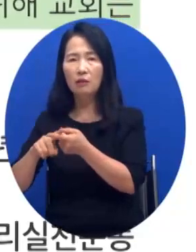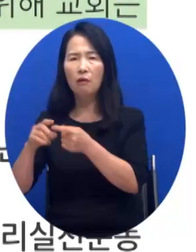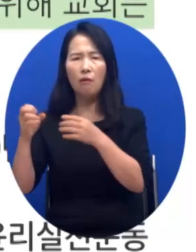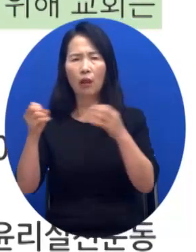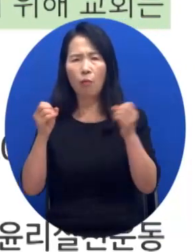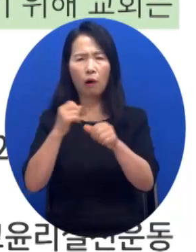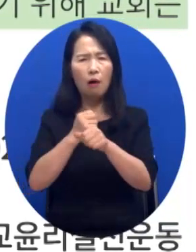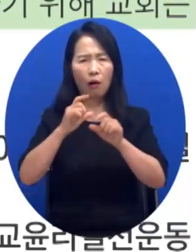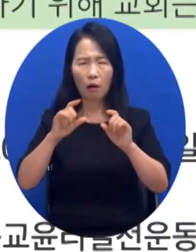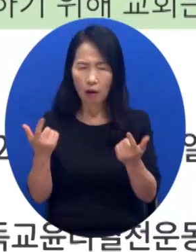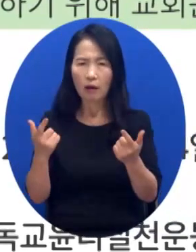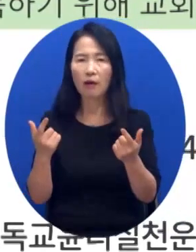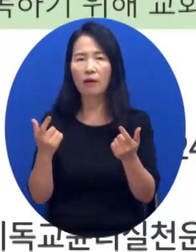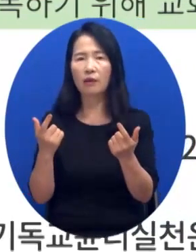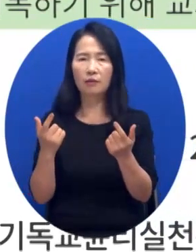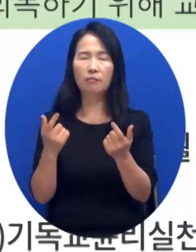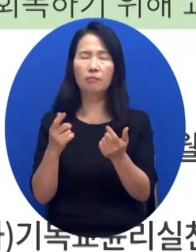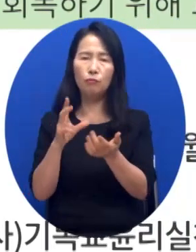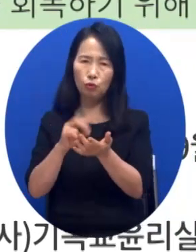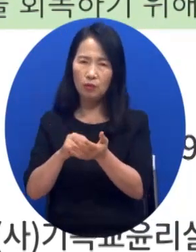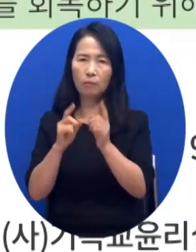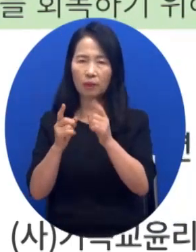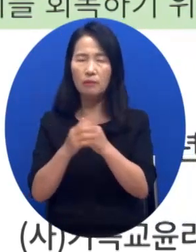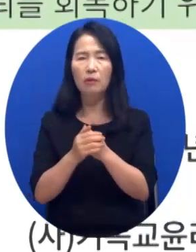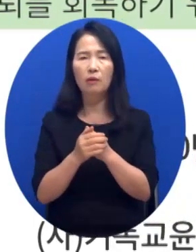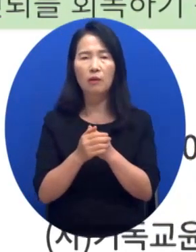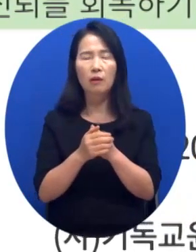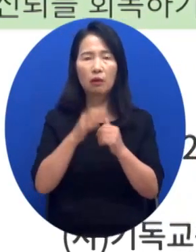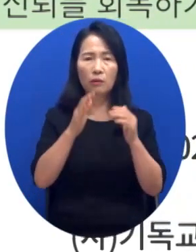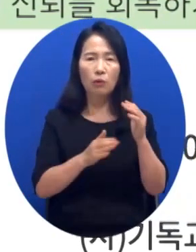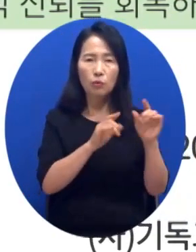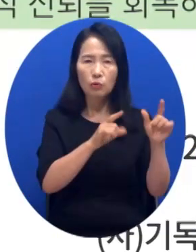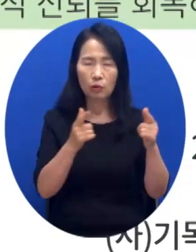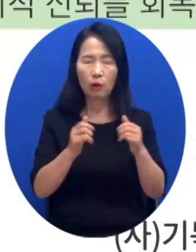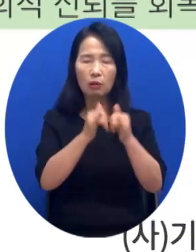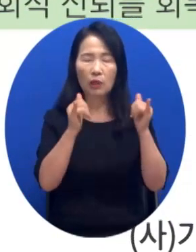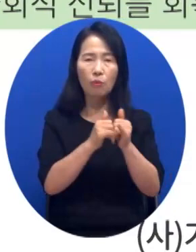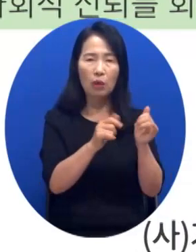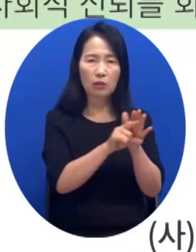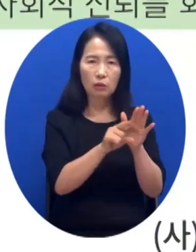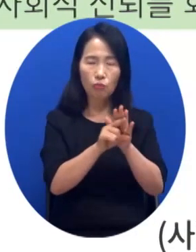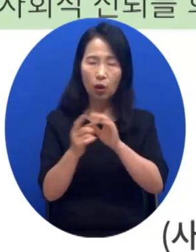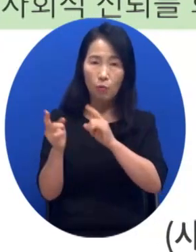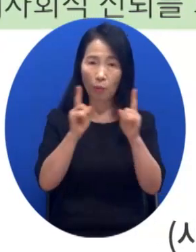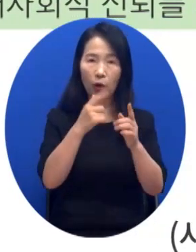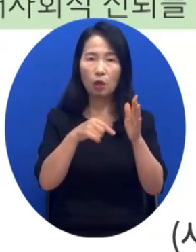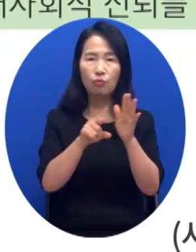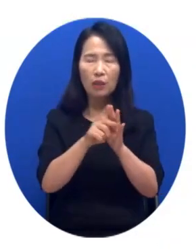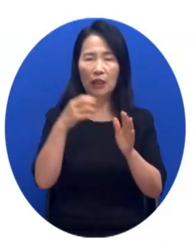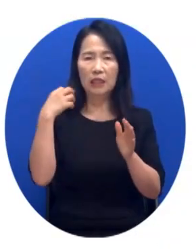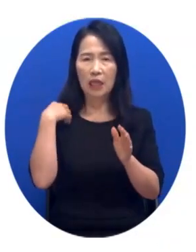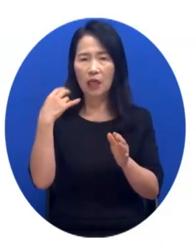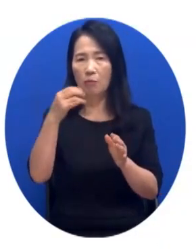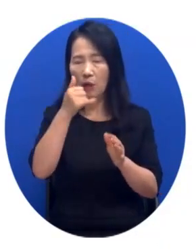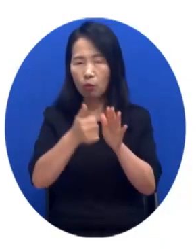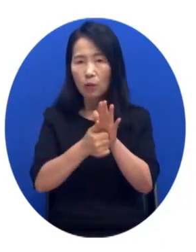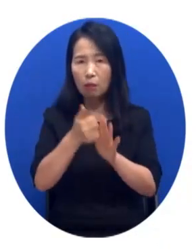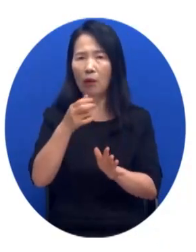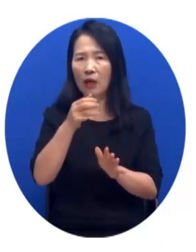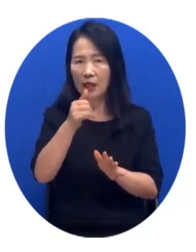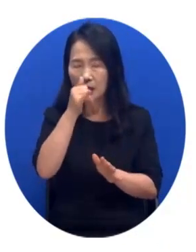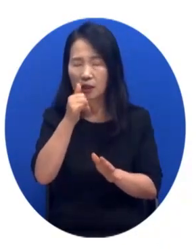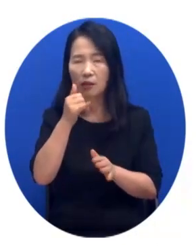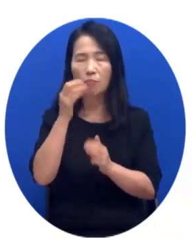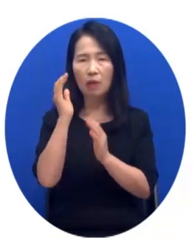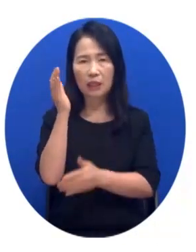않았다고 꼬집었습니다. 이어 성도들과 대사회적 신뢰를 회복하기 위해 책임 있고 희망적인 메시지를